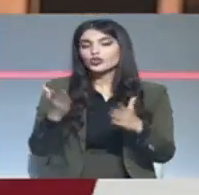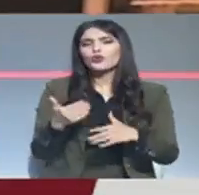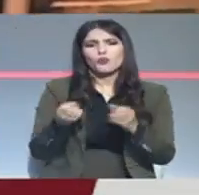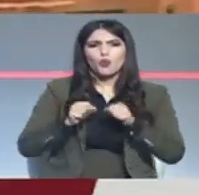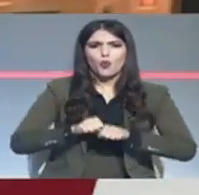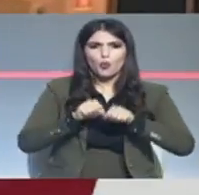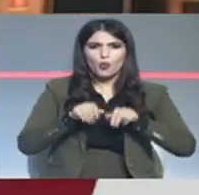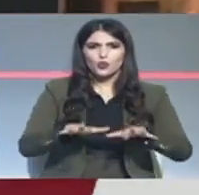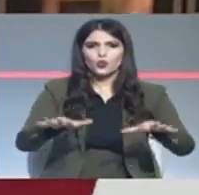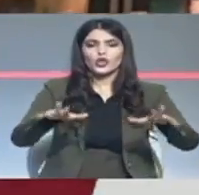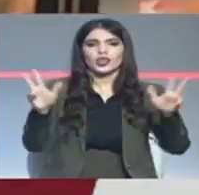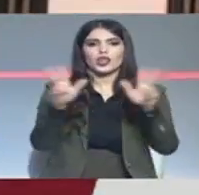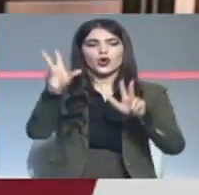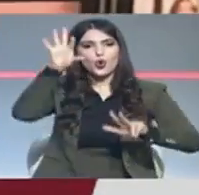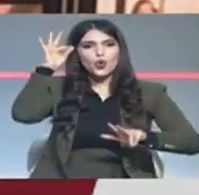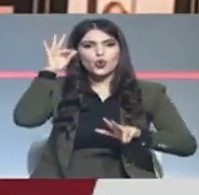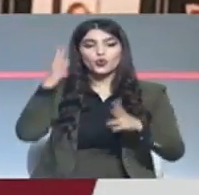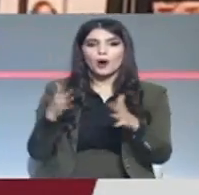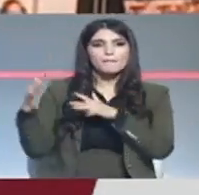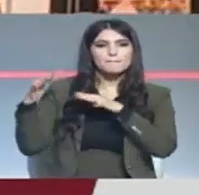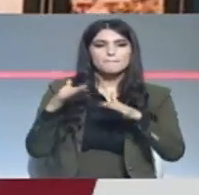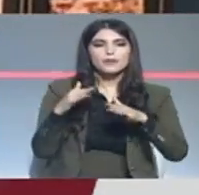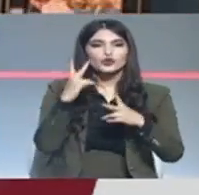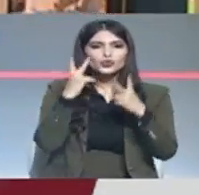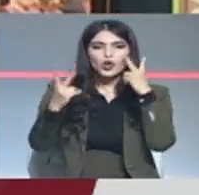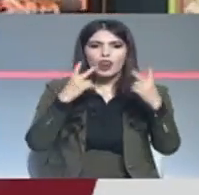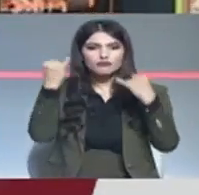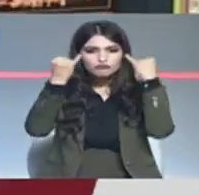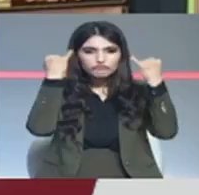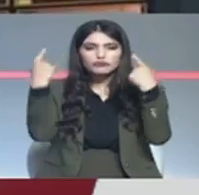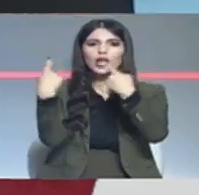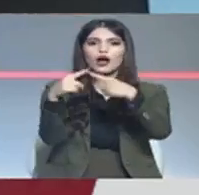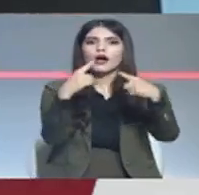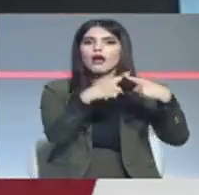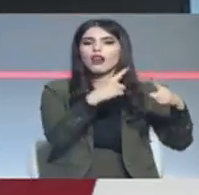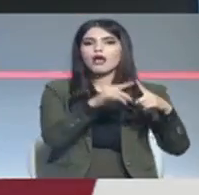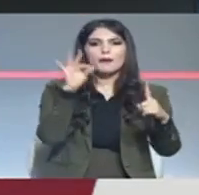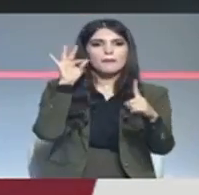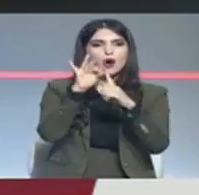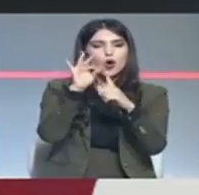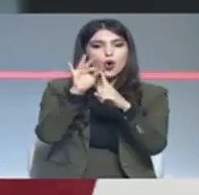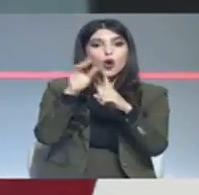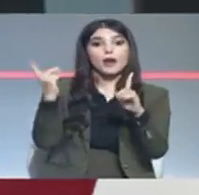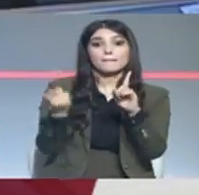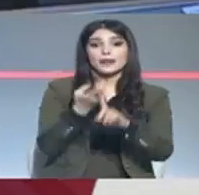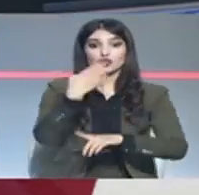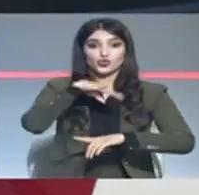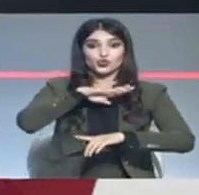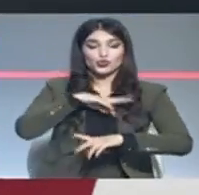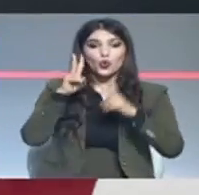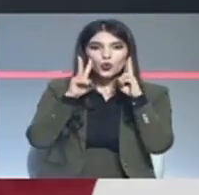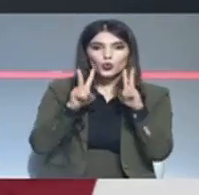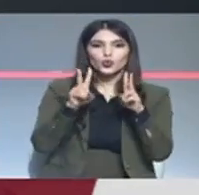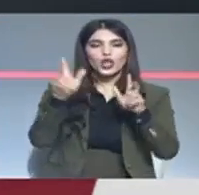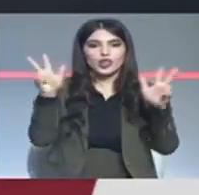هذه المؤسسه الاعلاميه ومدى الاقبال تباين اراء المواطنين المستهدف والمحور الاساسيه لما تقدمه